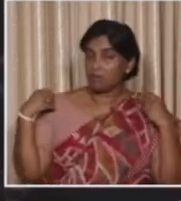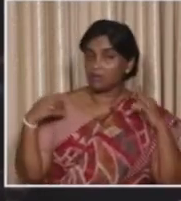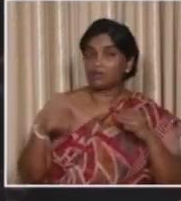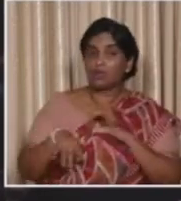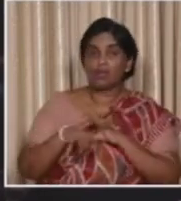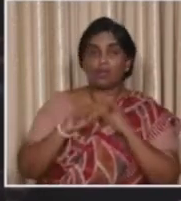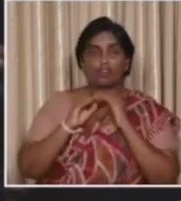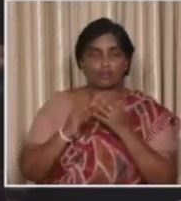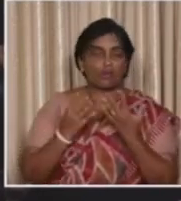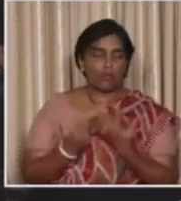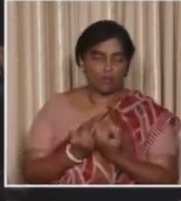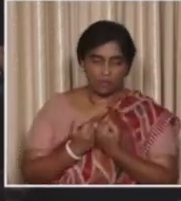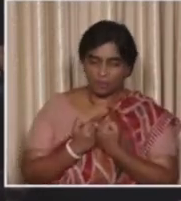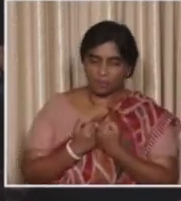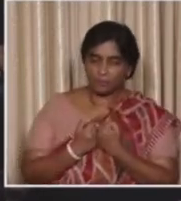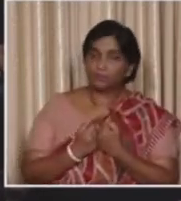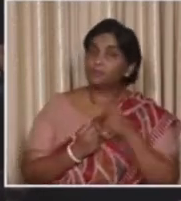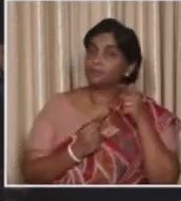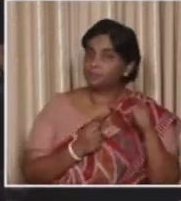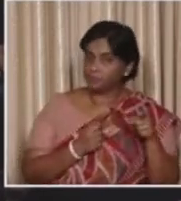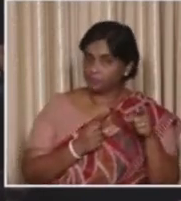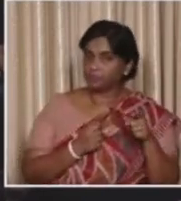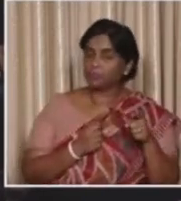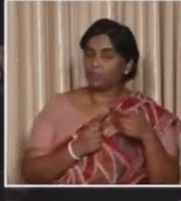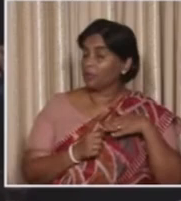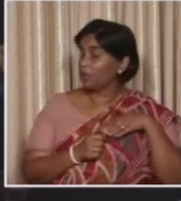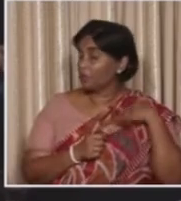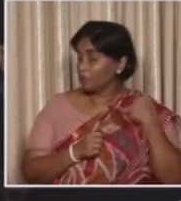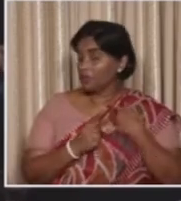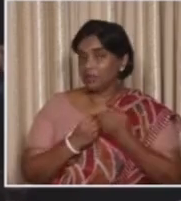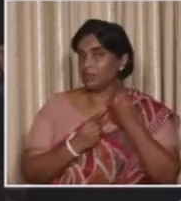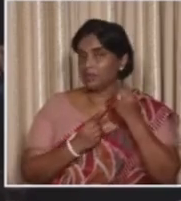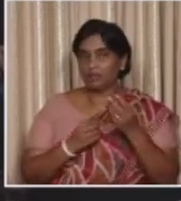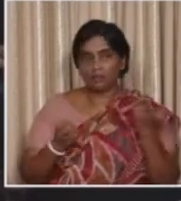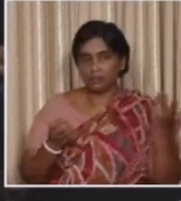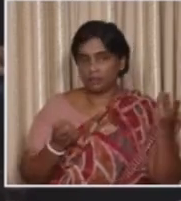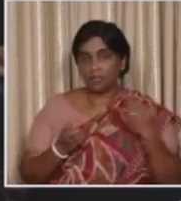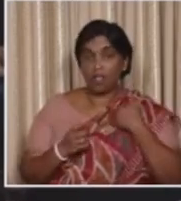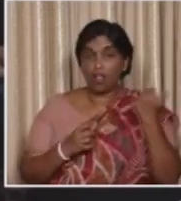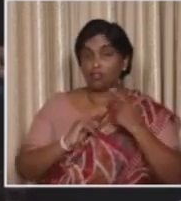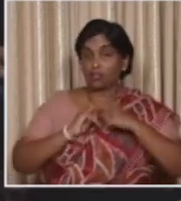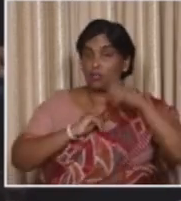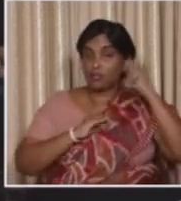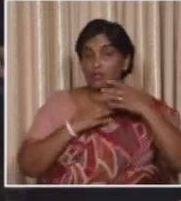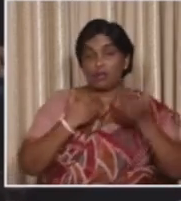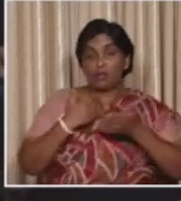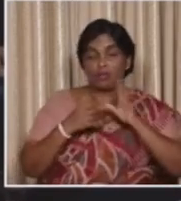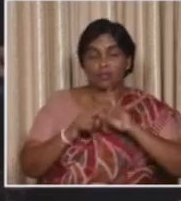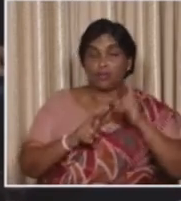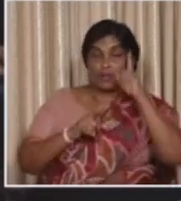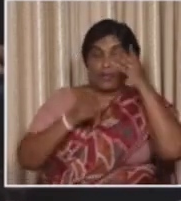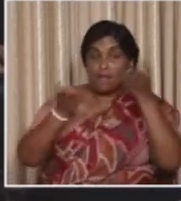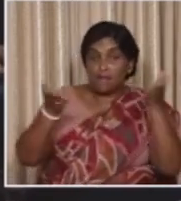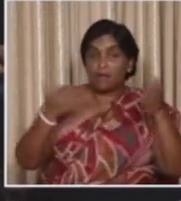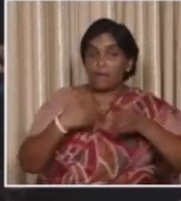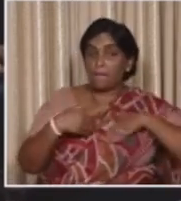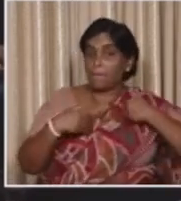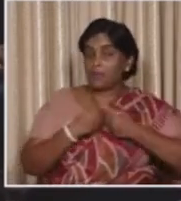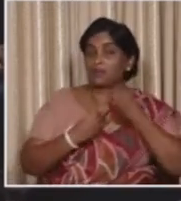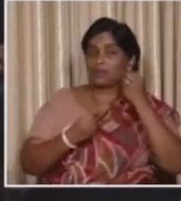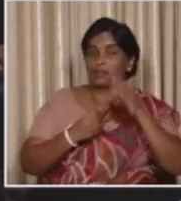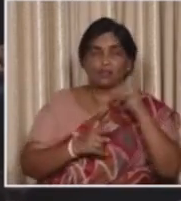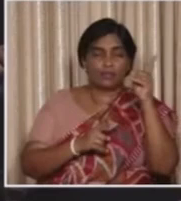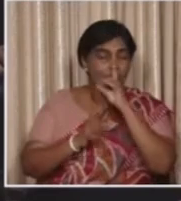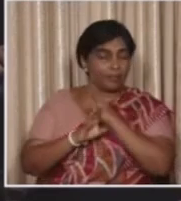රෝහල් අවශ්‍යතාවය තියෙනවා. ඒකට ප්‍රමුඛතාවය දීලා නැහැ. අලුතෙන් විශ්වවිද්‍යාල හදන්න කලින් ප්‍රමුඛතාවය දෙන්න ඕනේ. ඊළඟ ලොකුම